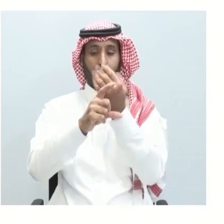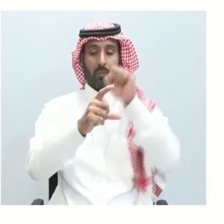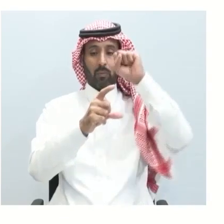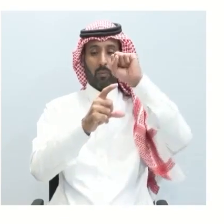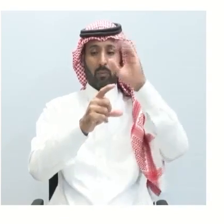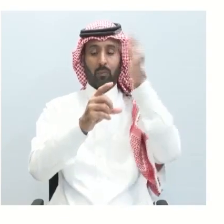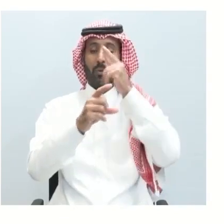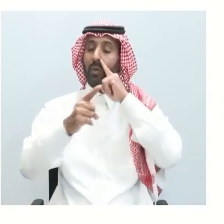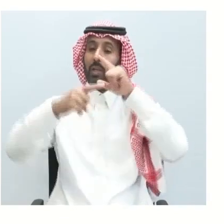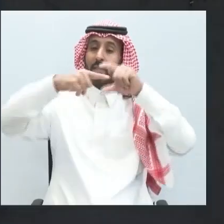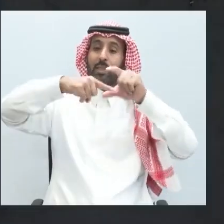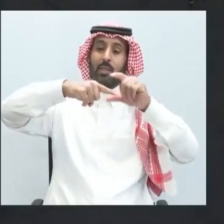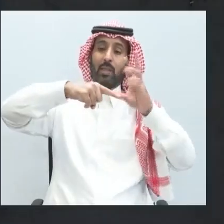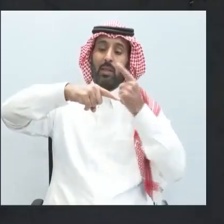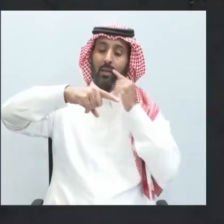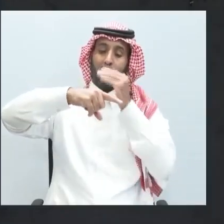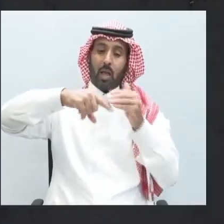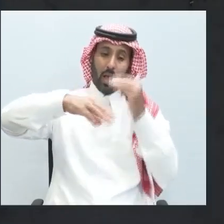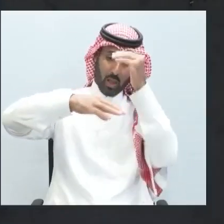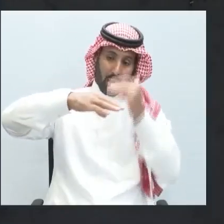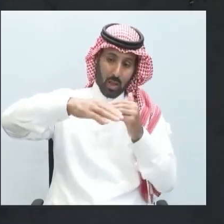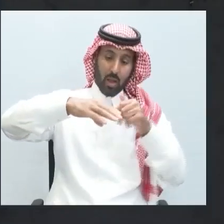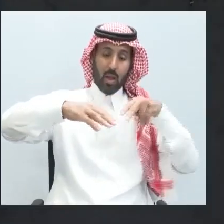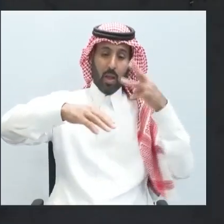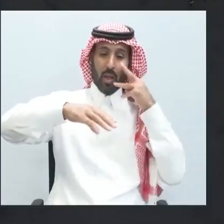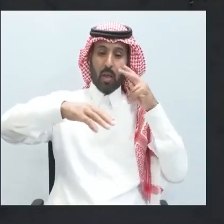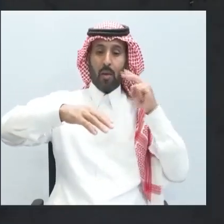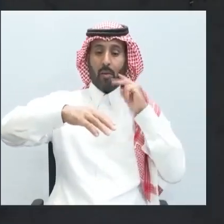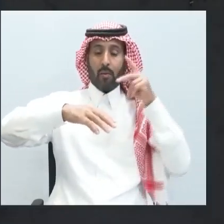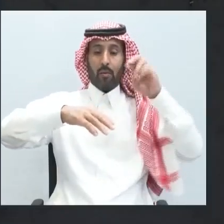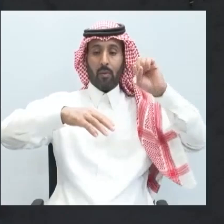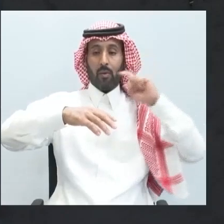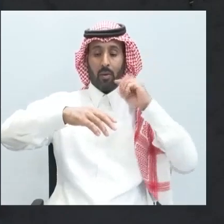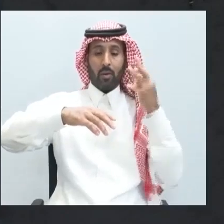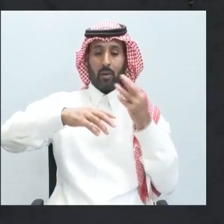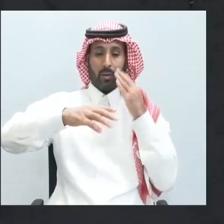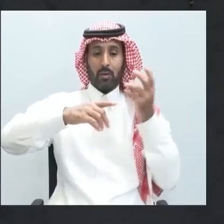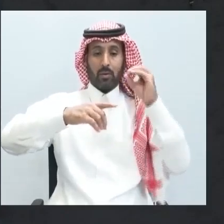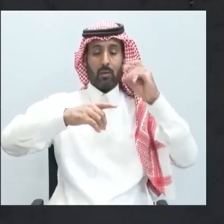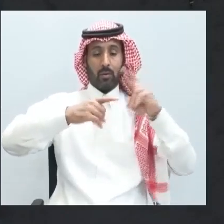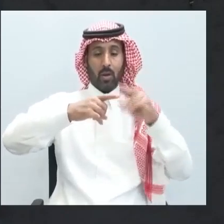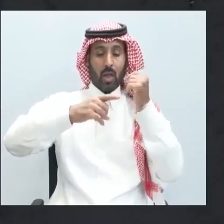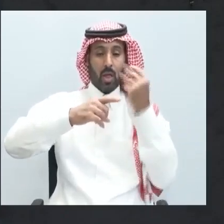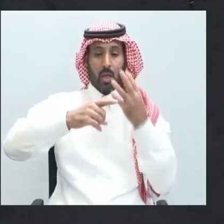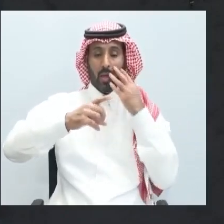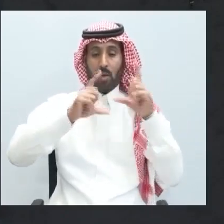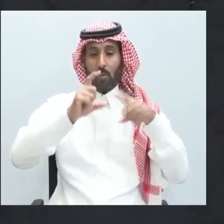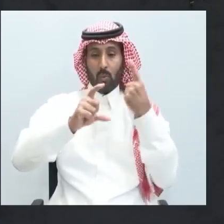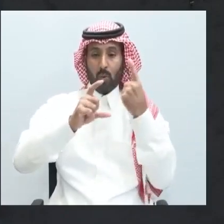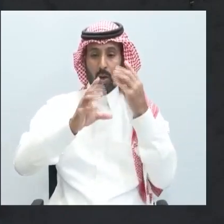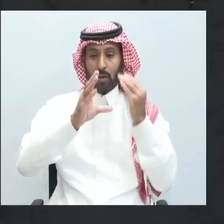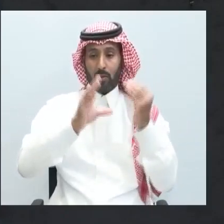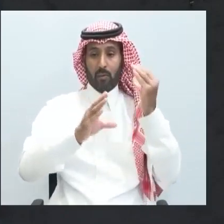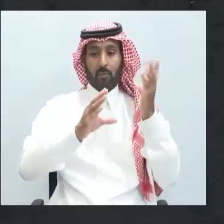اثنين مقسوم على تركيز رابع اكسيد ثنائي النيتروجين وهنا المعامل فيه واحد